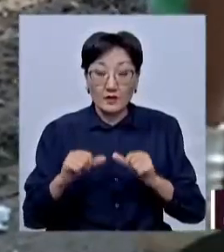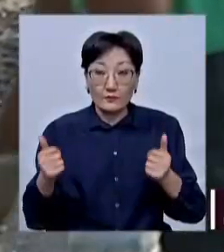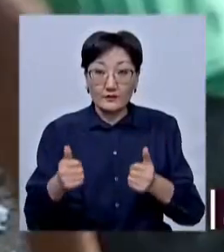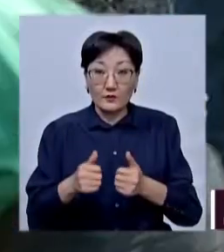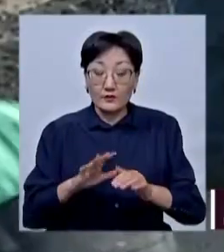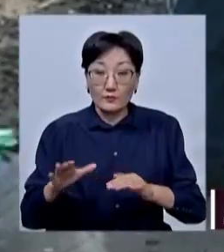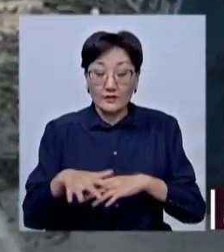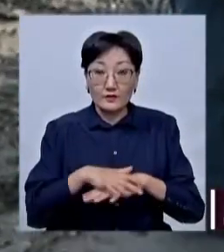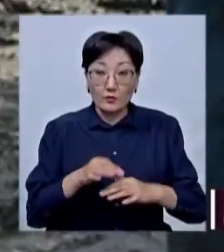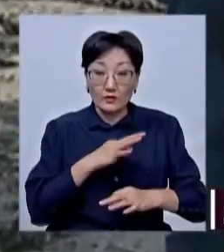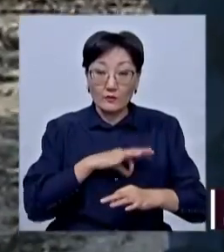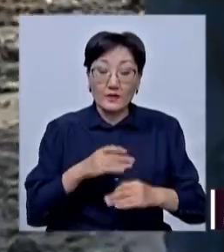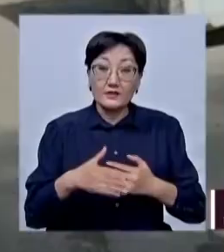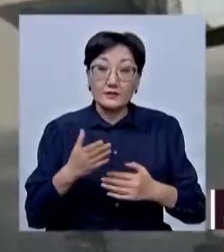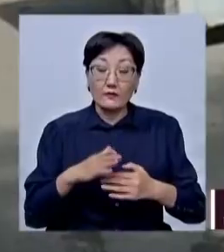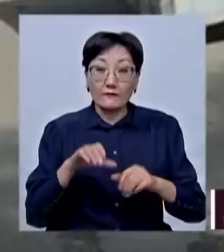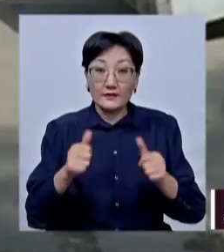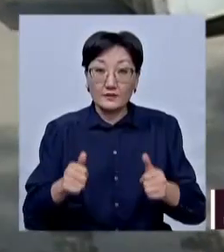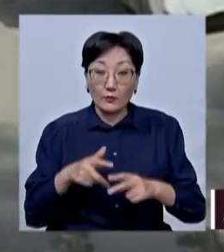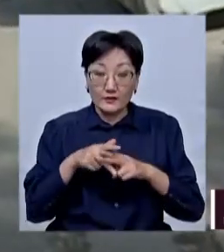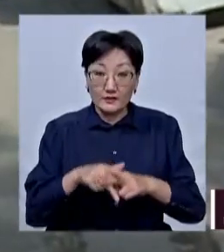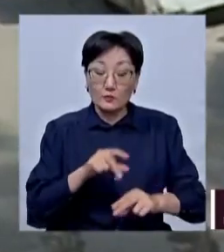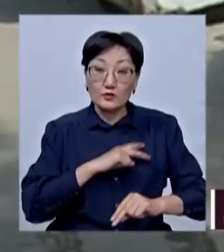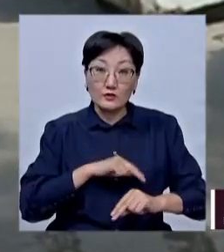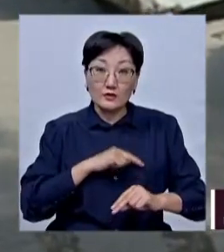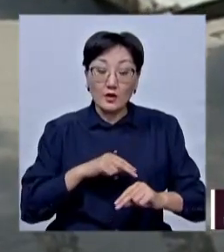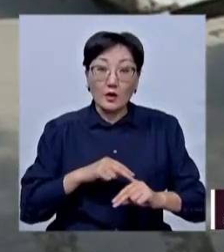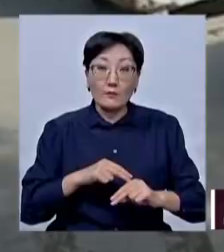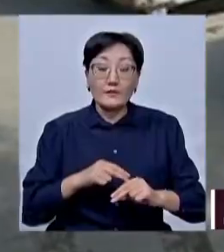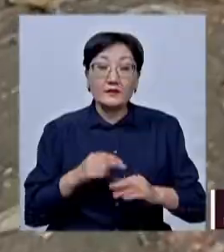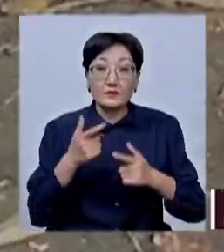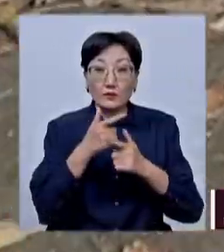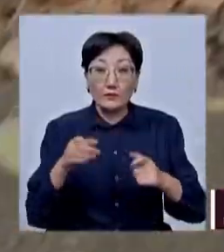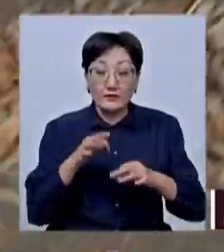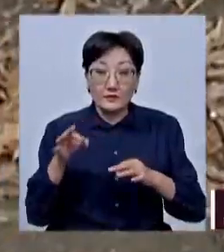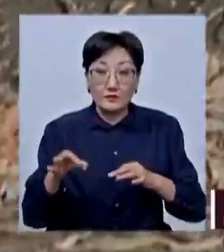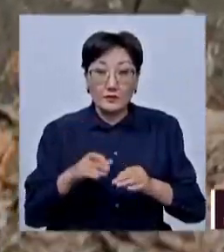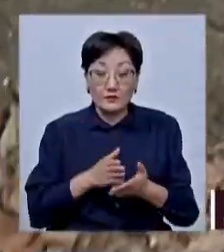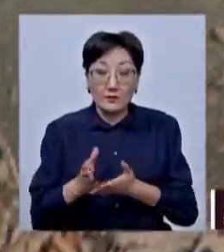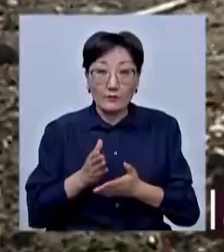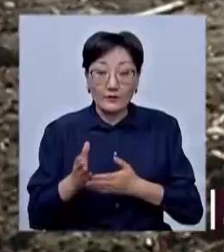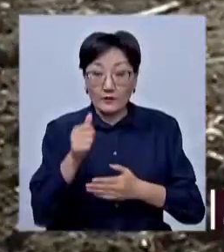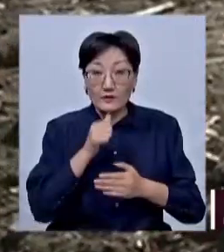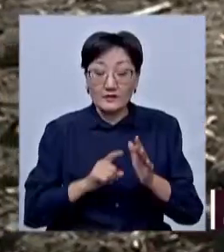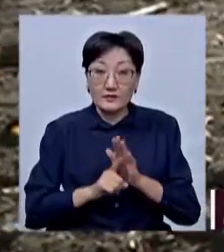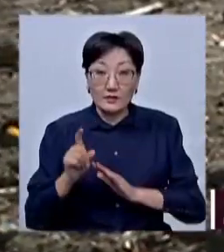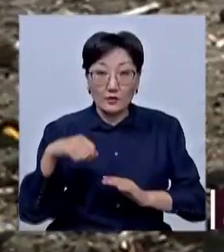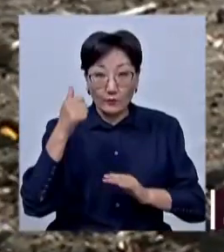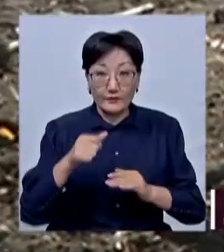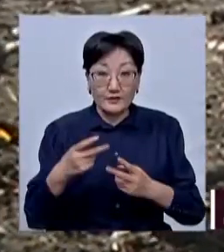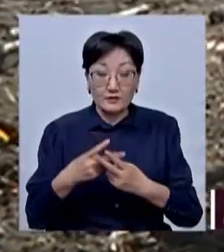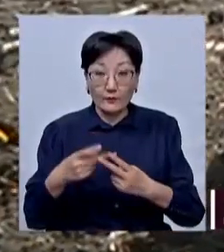от общества, а применяют наказание в виде принудительного труда. По сведениям областной службы пробации, с начала года